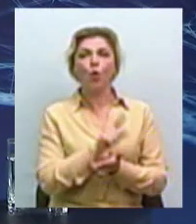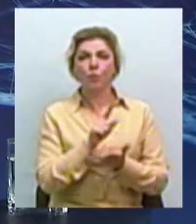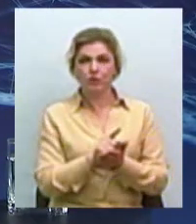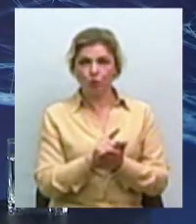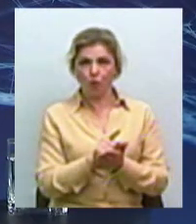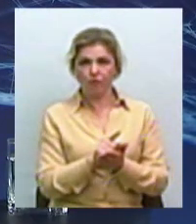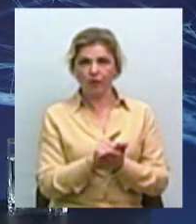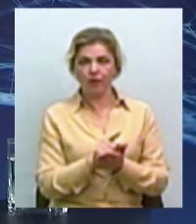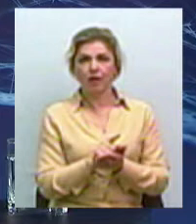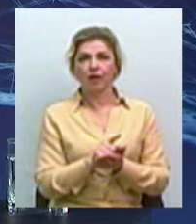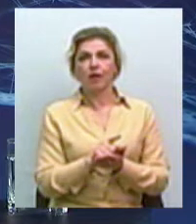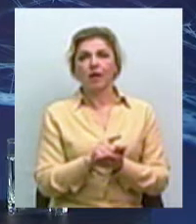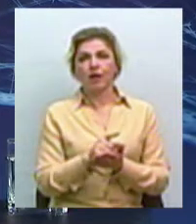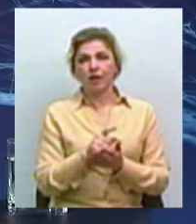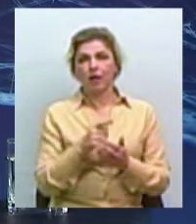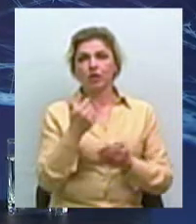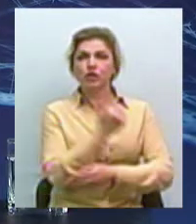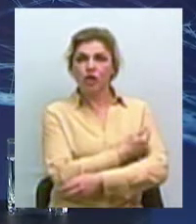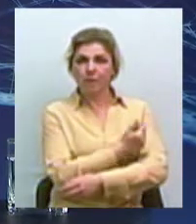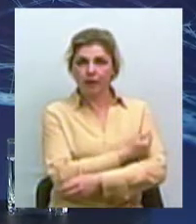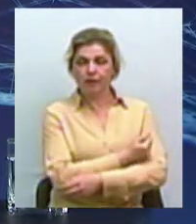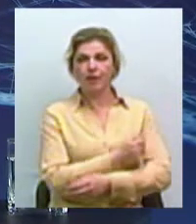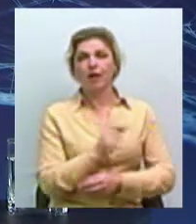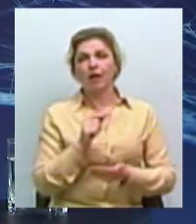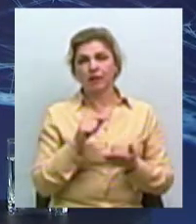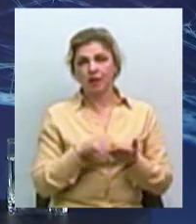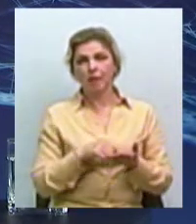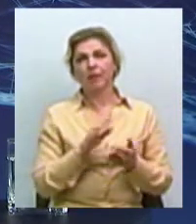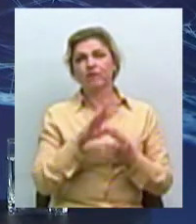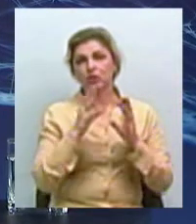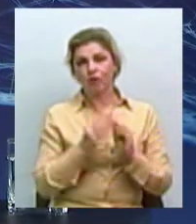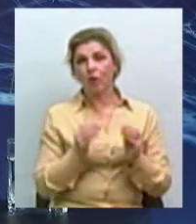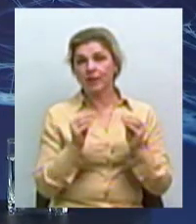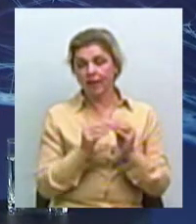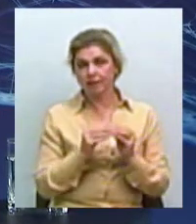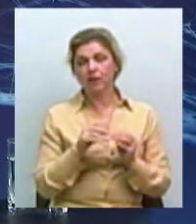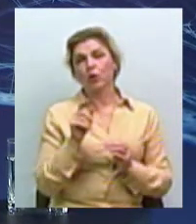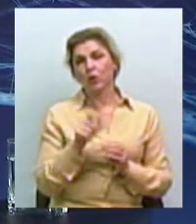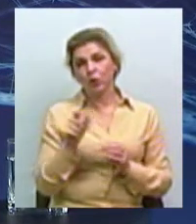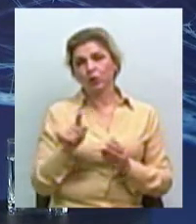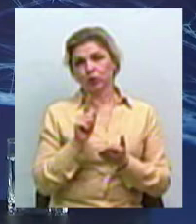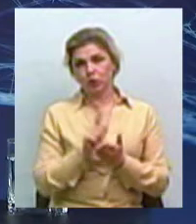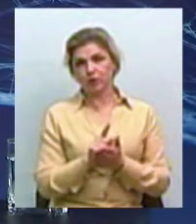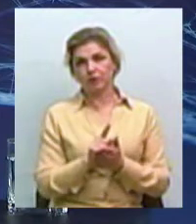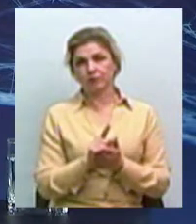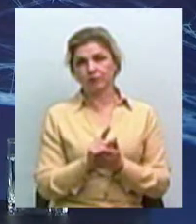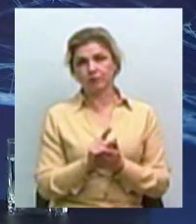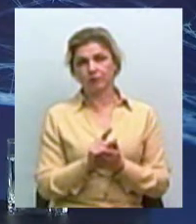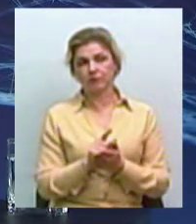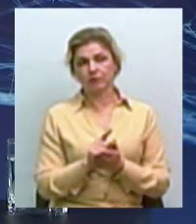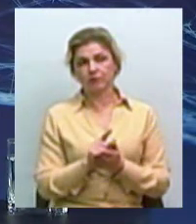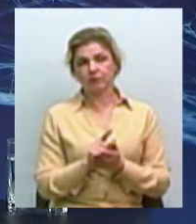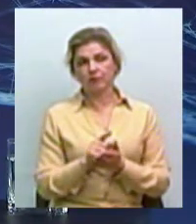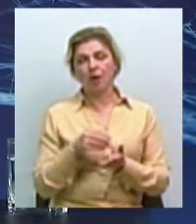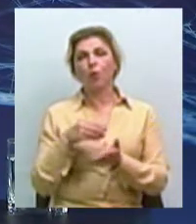пакет щеплення, календар щеплення, там всього-навсього їх 10, тому люди повинні придбавати цю вакцину